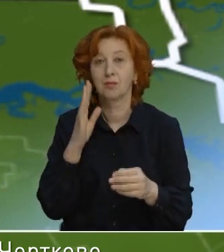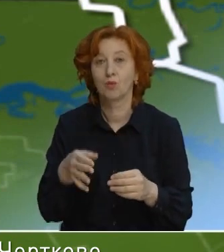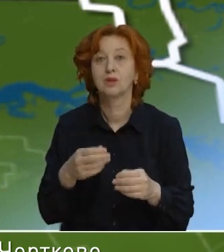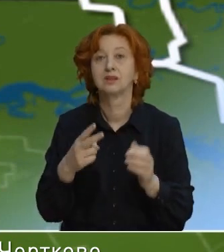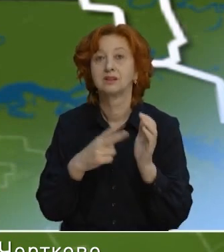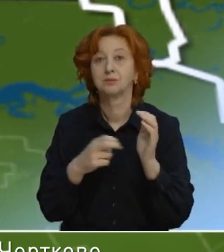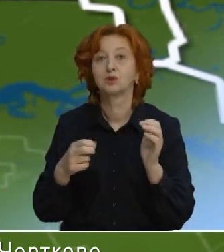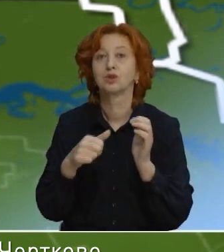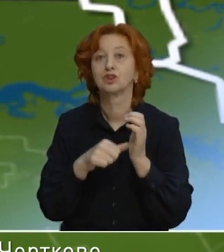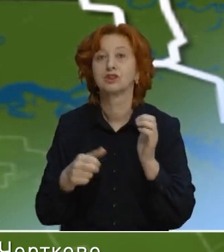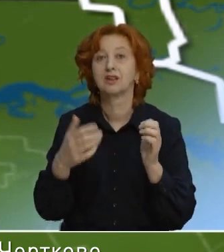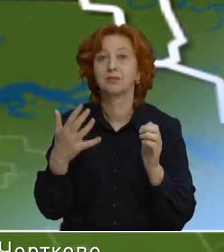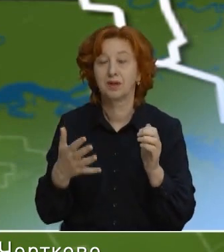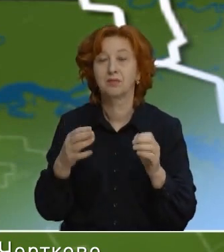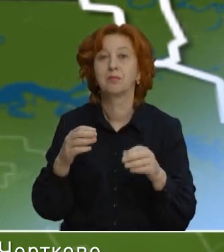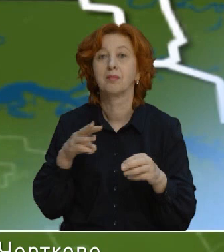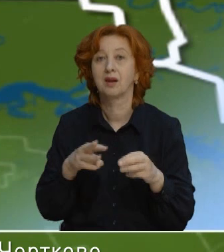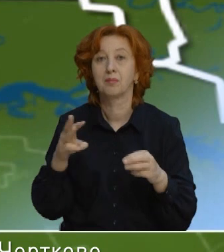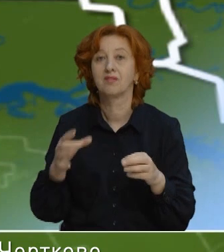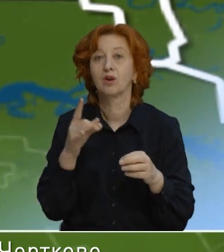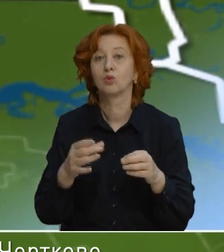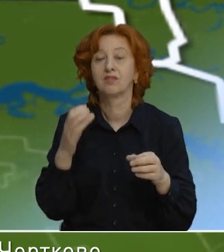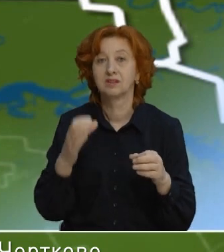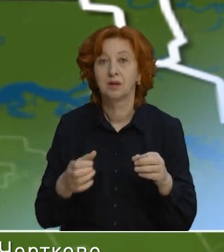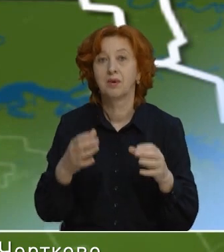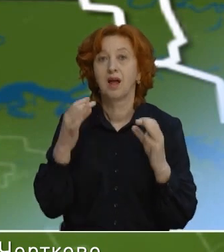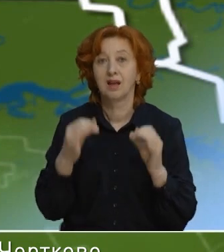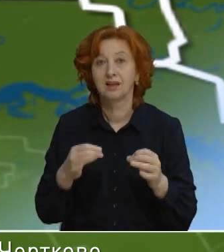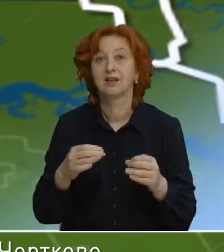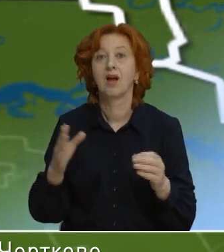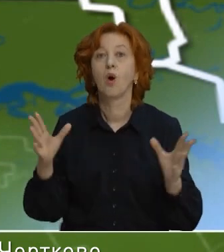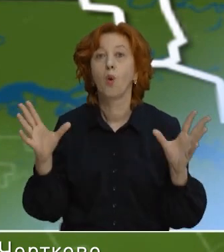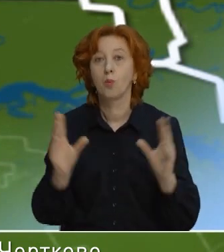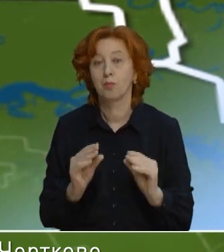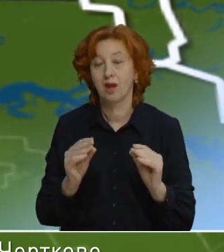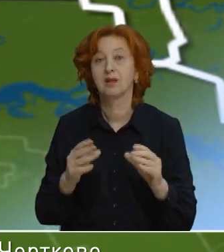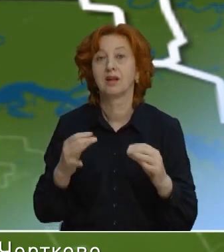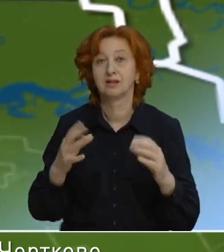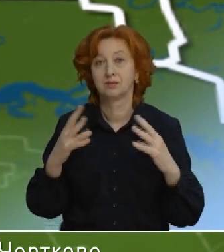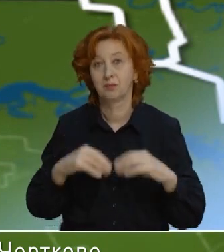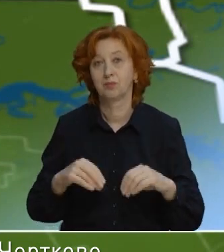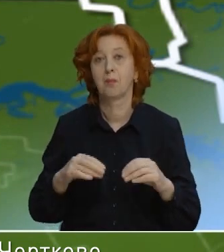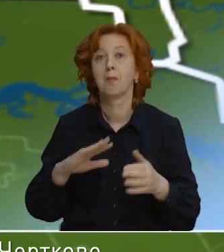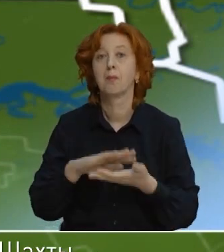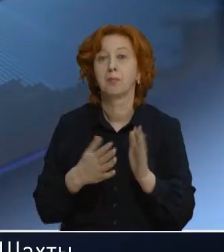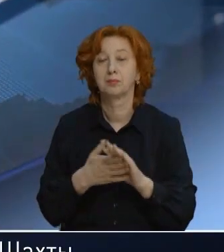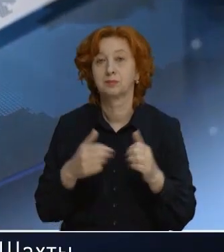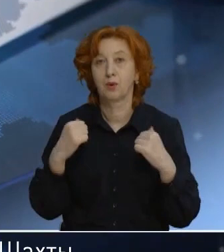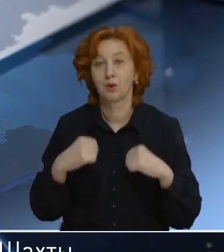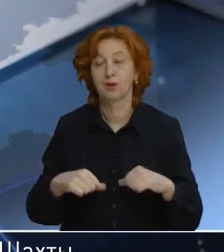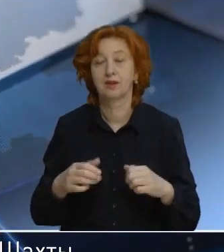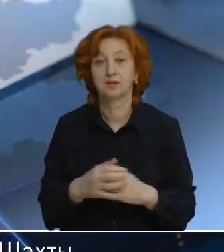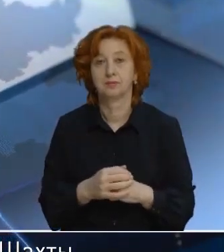составит 758 миллиметров ртутного столба. Солнечная активность умеренная, геомагнитное поле спокойное.